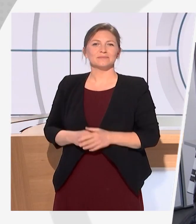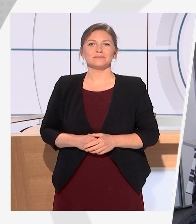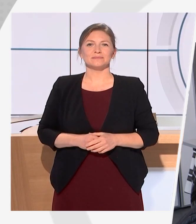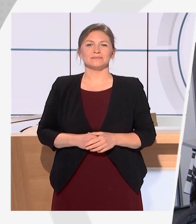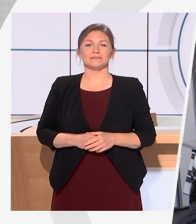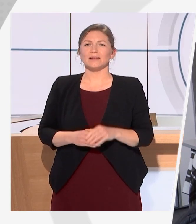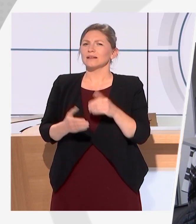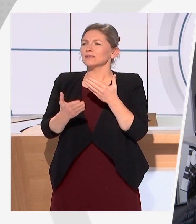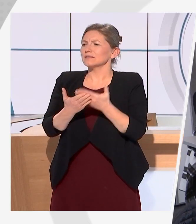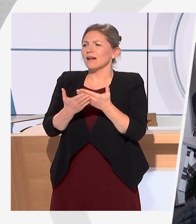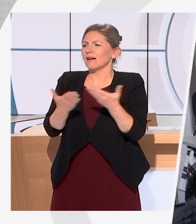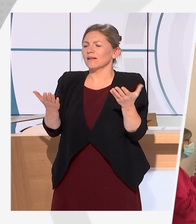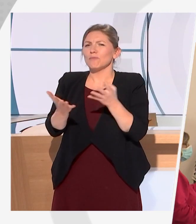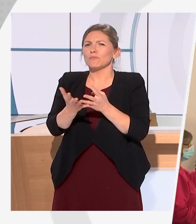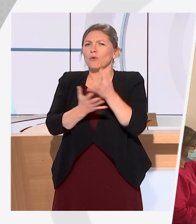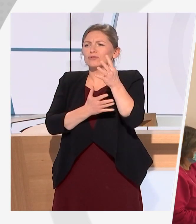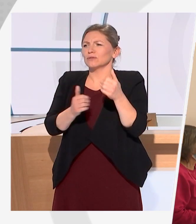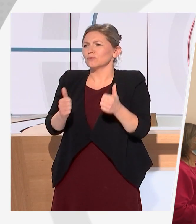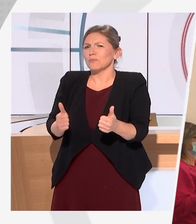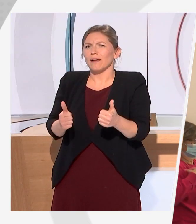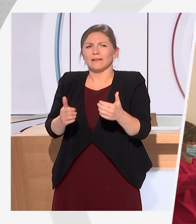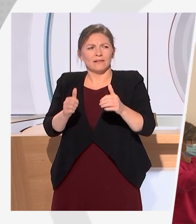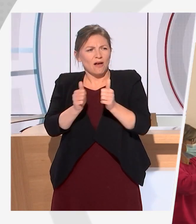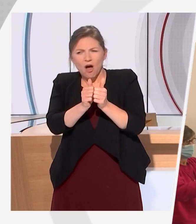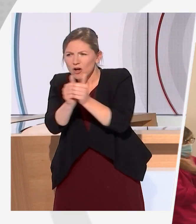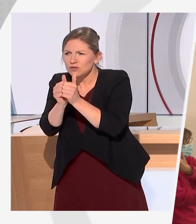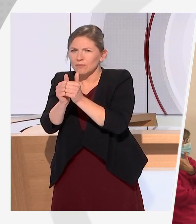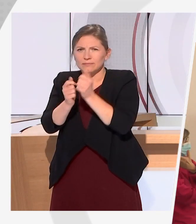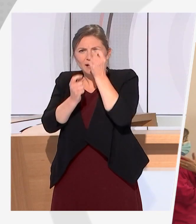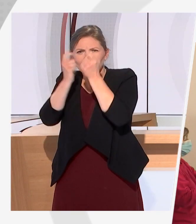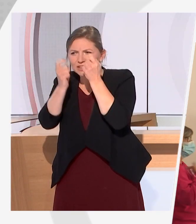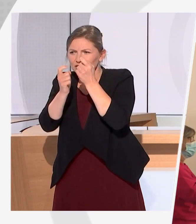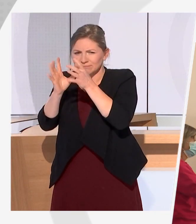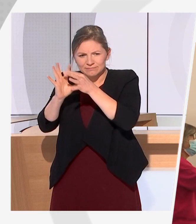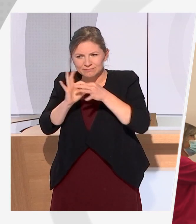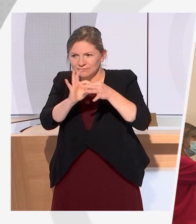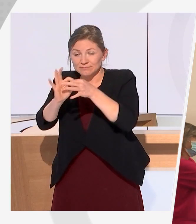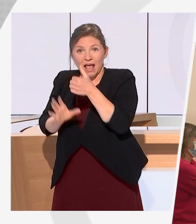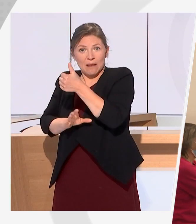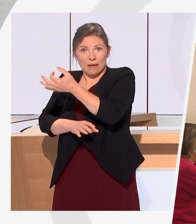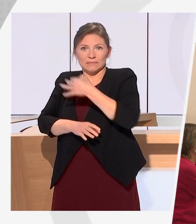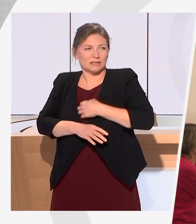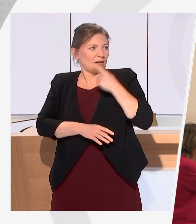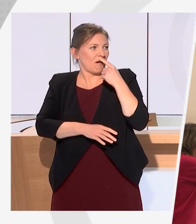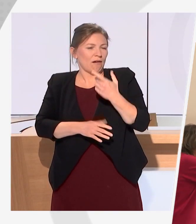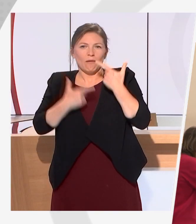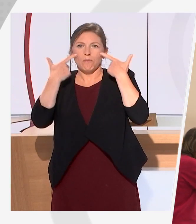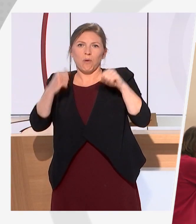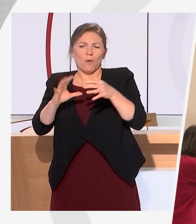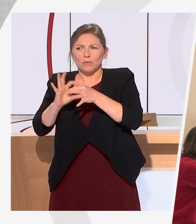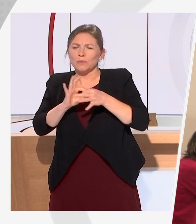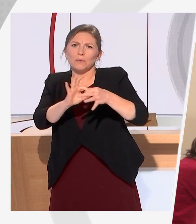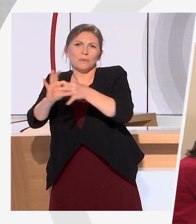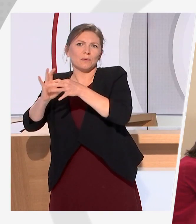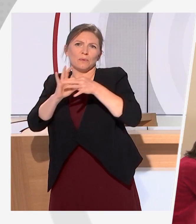C'est vraiment un très très beau projet d'équipe, de solidarité. Elle le disait elle-même d'ailleurs que c'est une vraie solidarité. Et